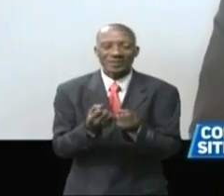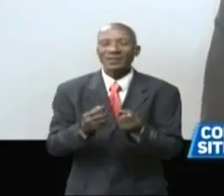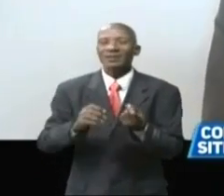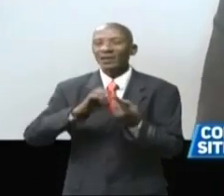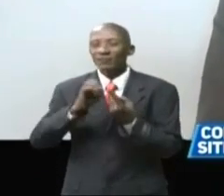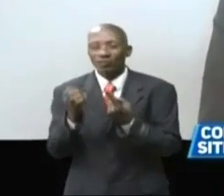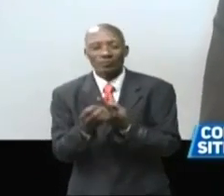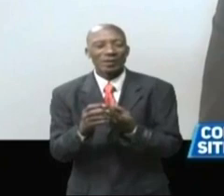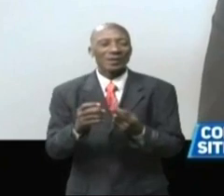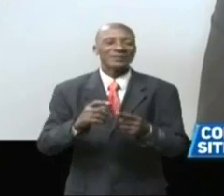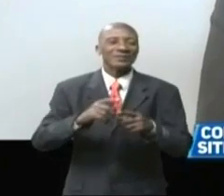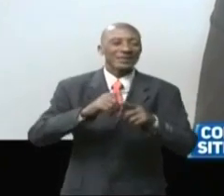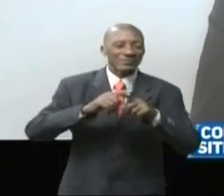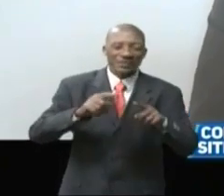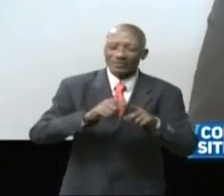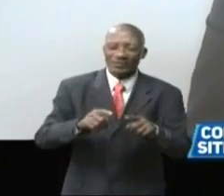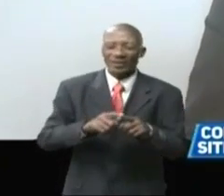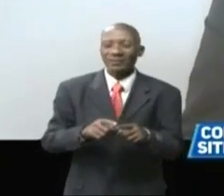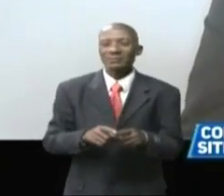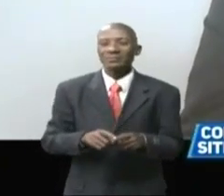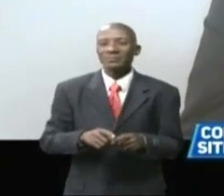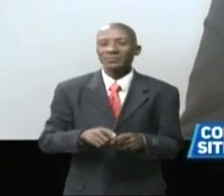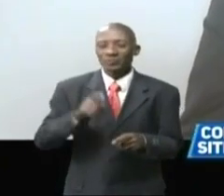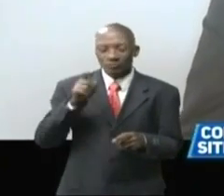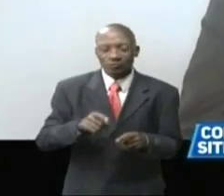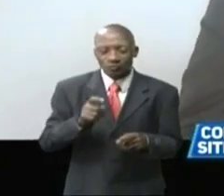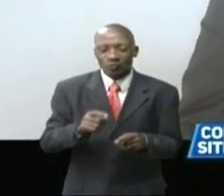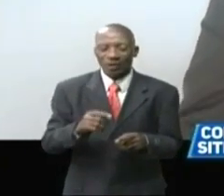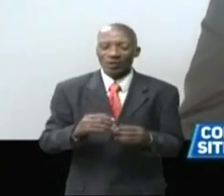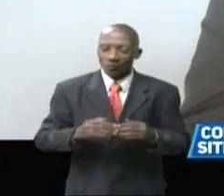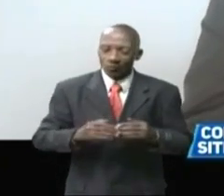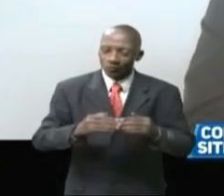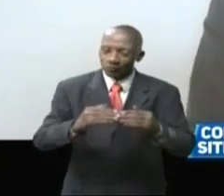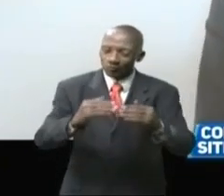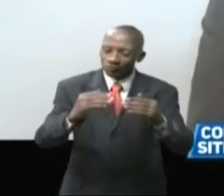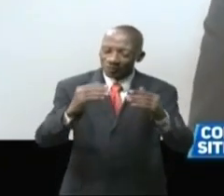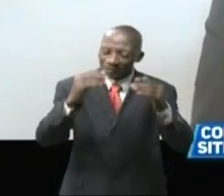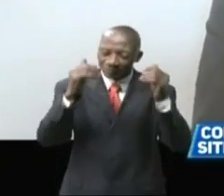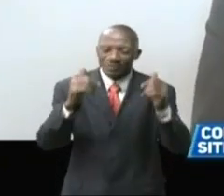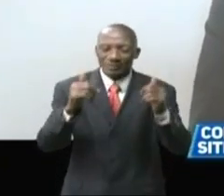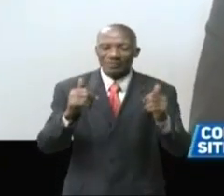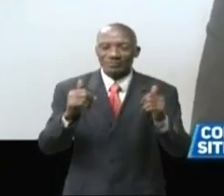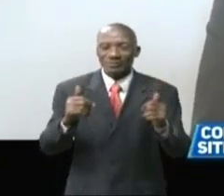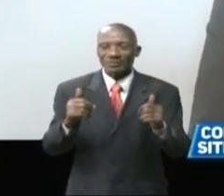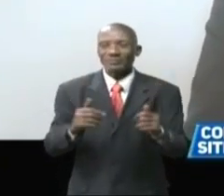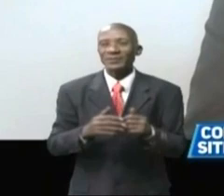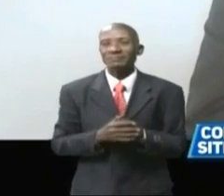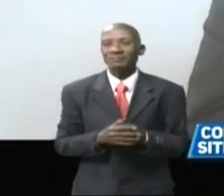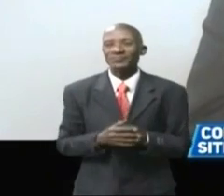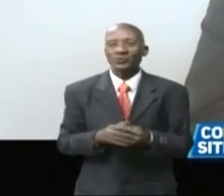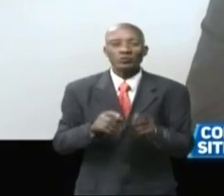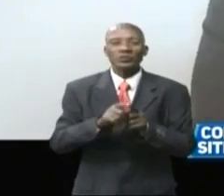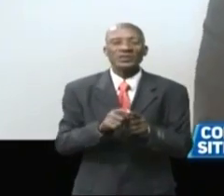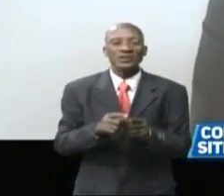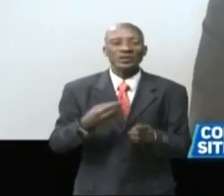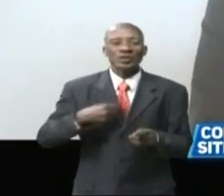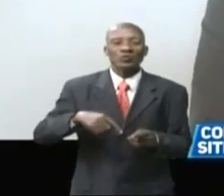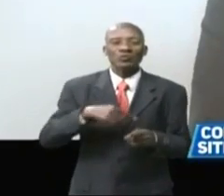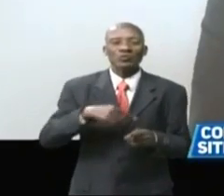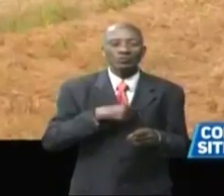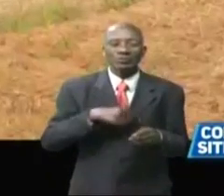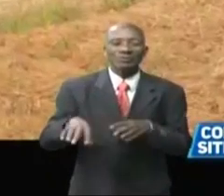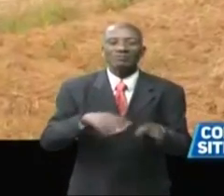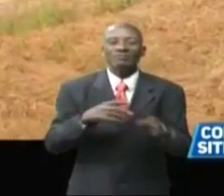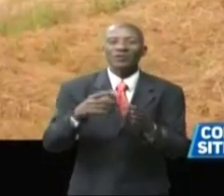seulement dans l'installation de l'antenne provinciale, mais aussi dans la mission qui consiste à doter la population du Haut-Katanga de logements décents et